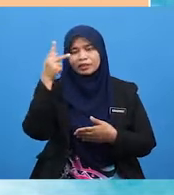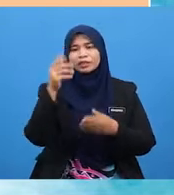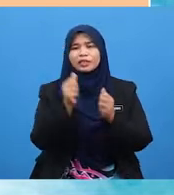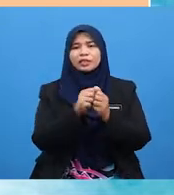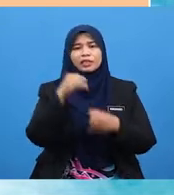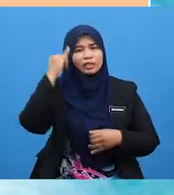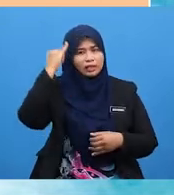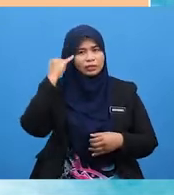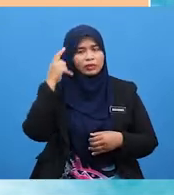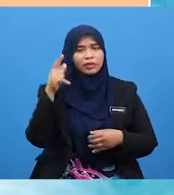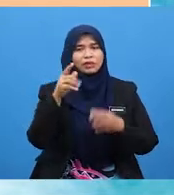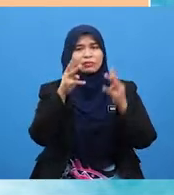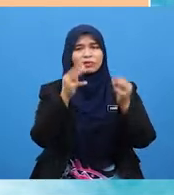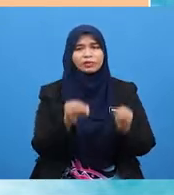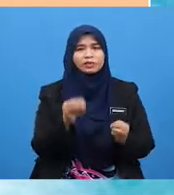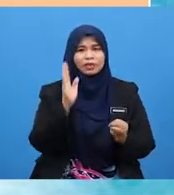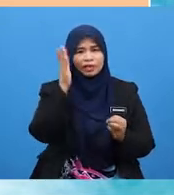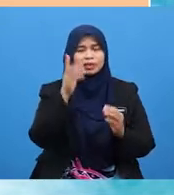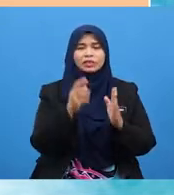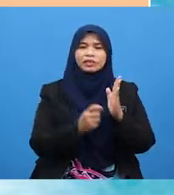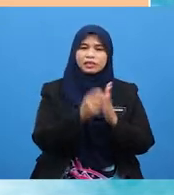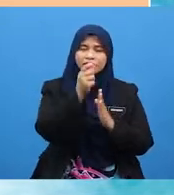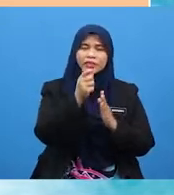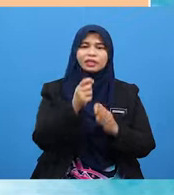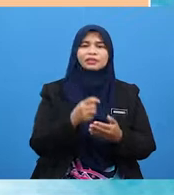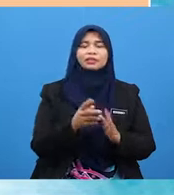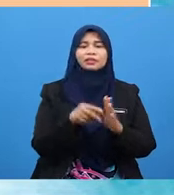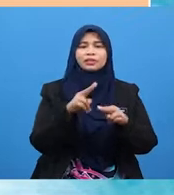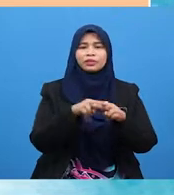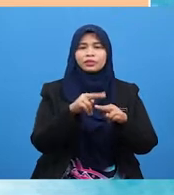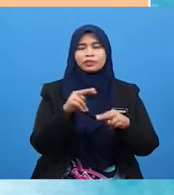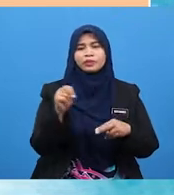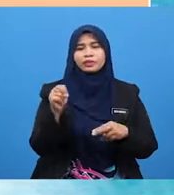kerana dengan ilmulah manusia akan ditingkatkan darjatnya.